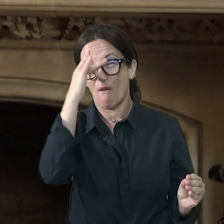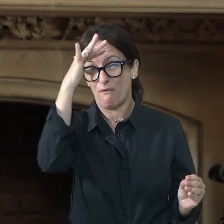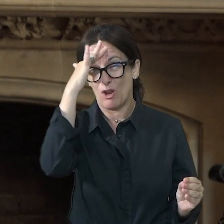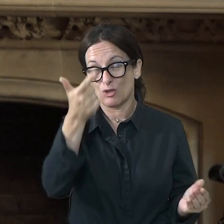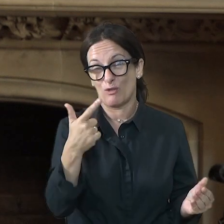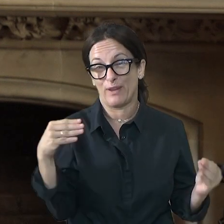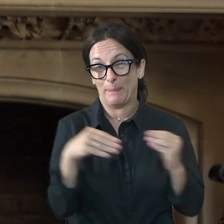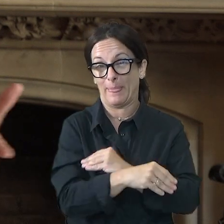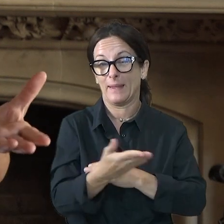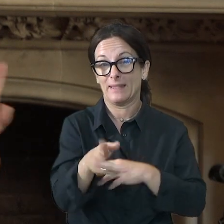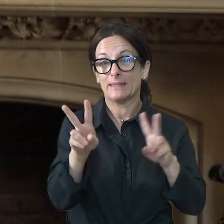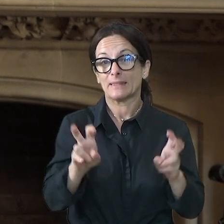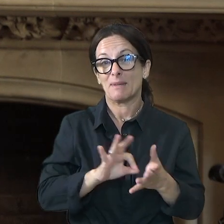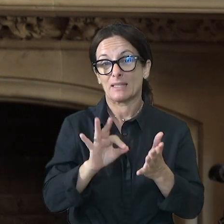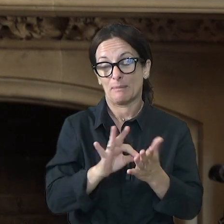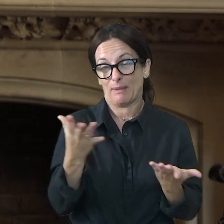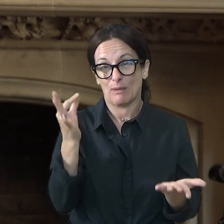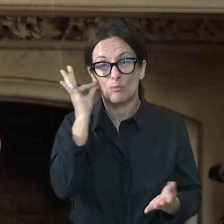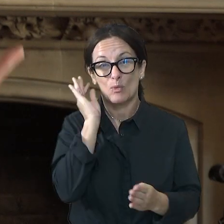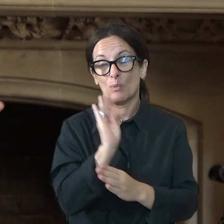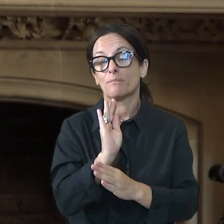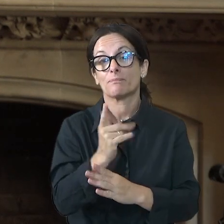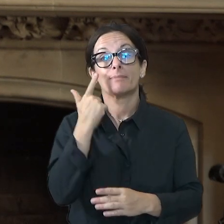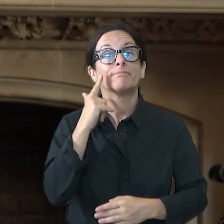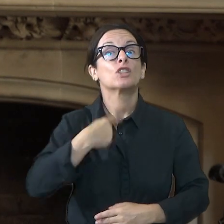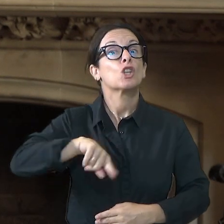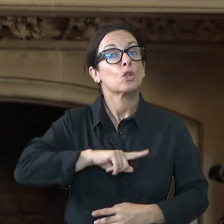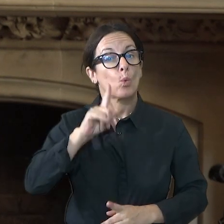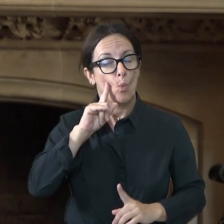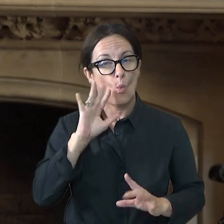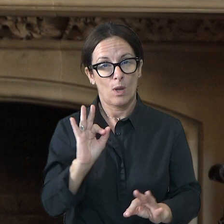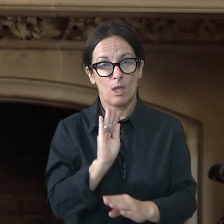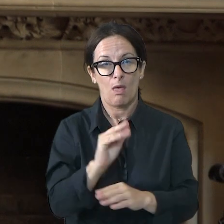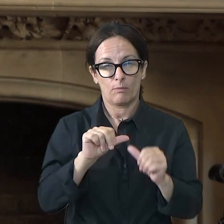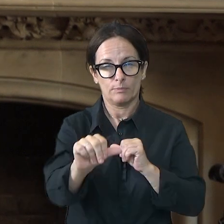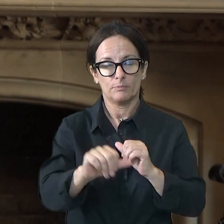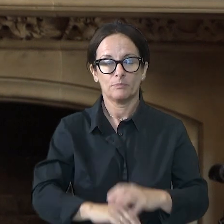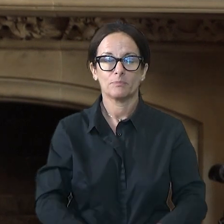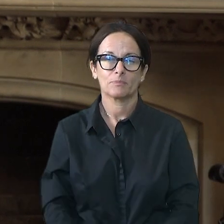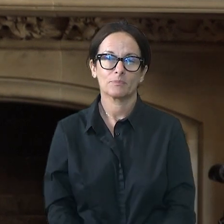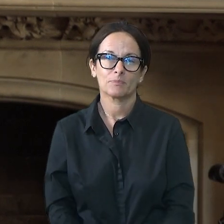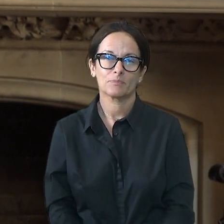Per tant, estarem vigilants el govern sortint, els grups sortint estarem vigilants a el que estigui passant.